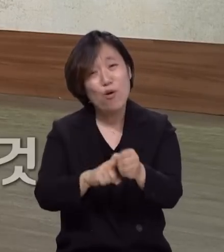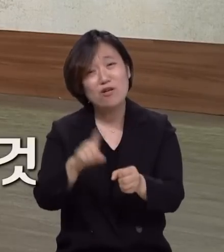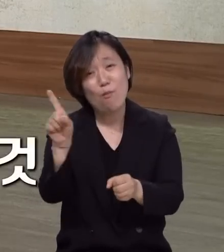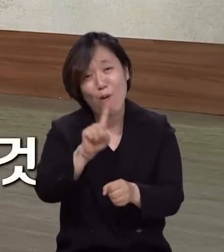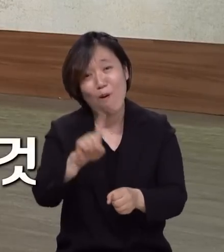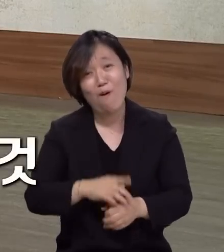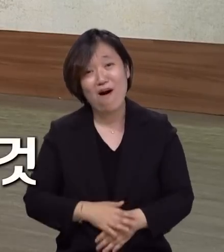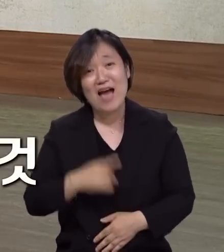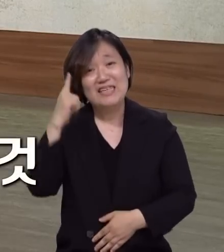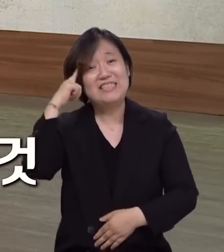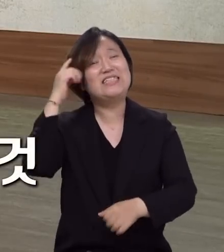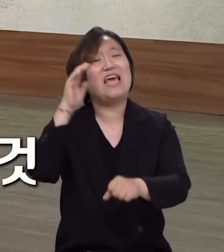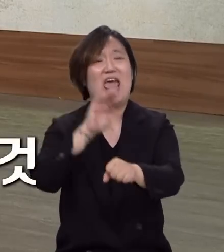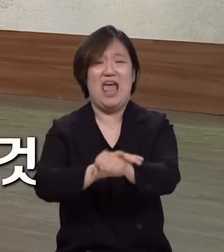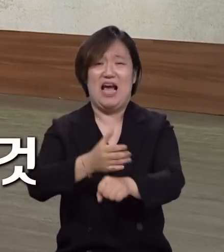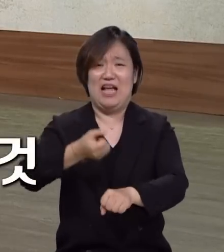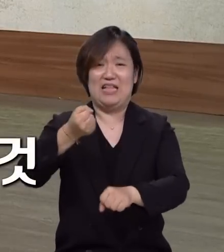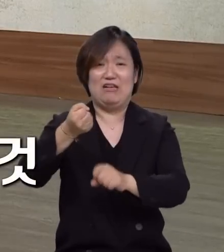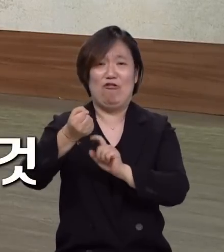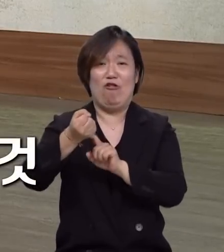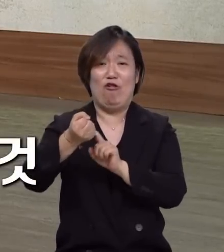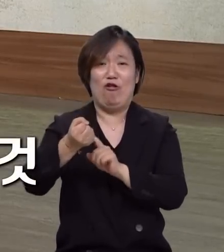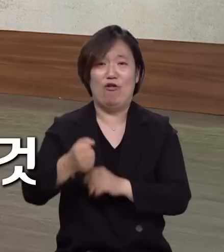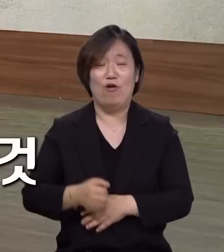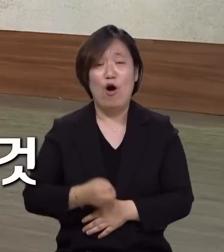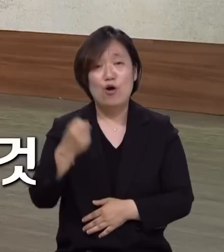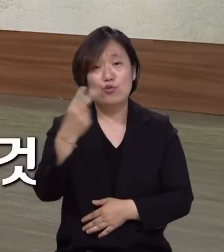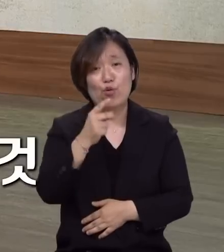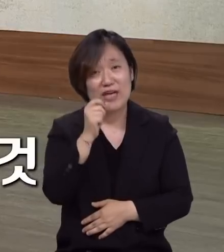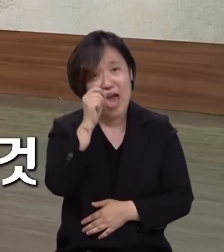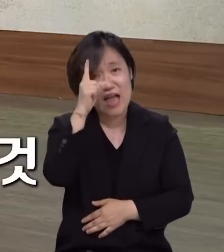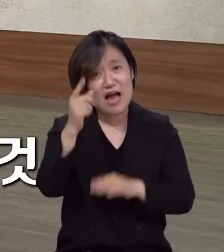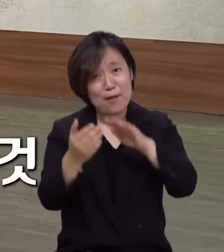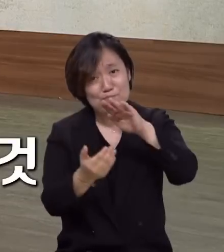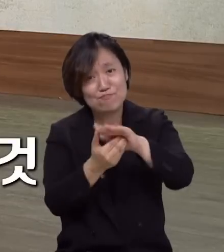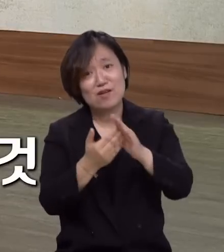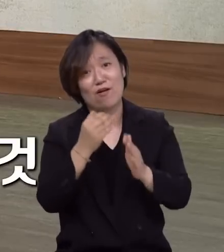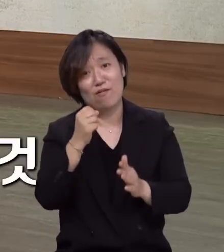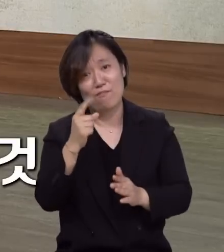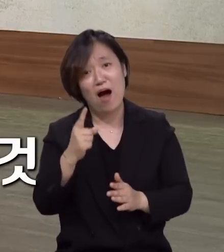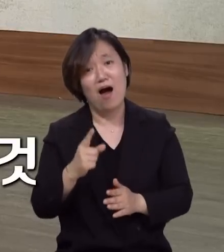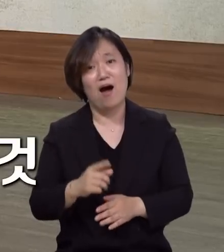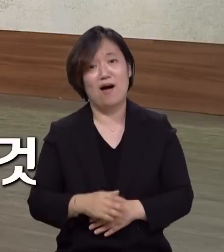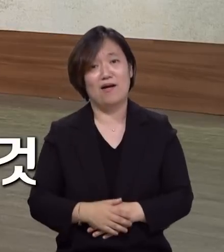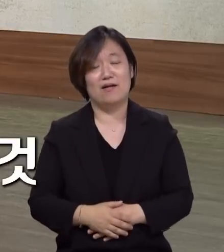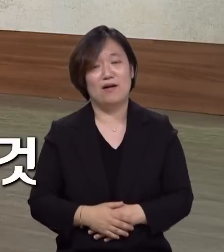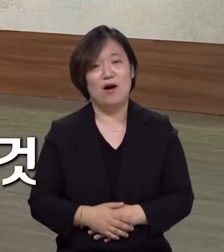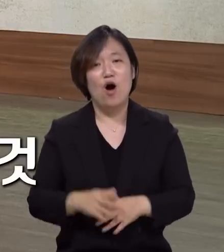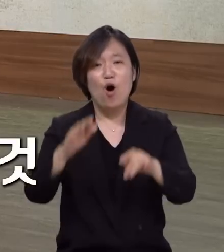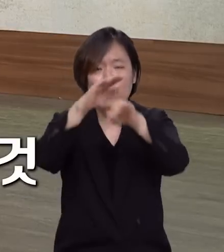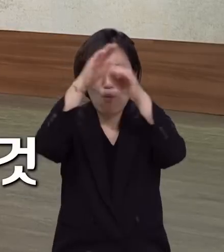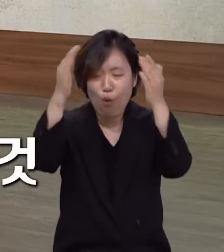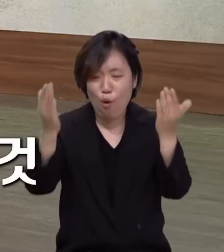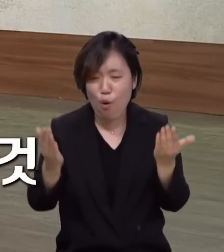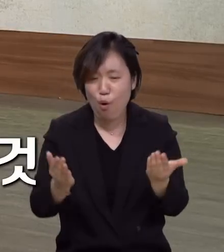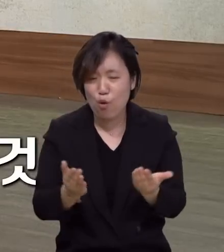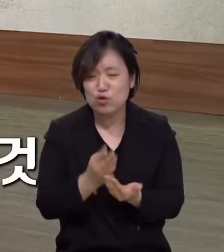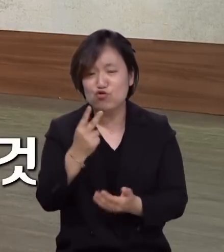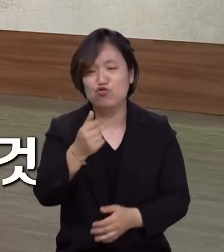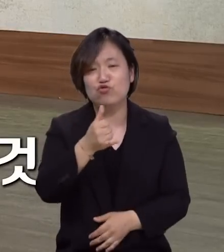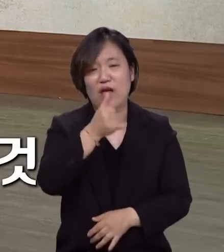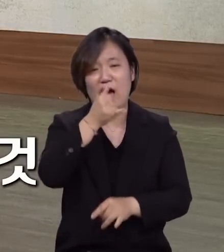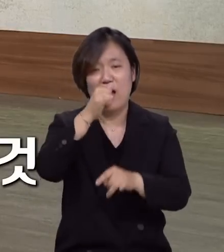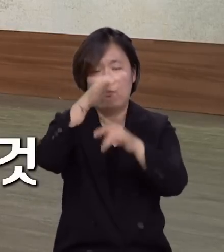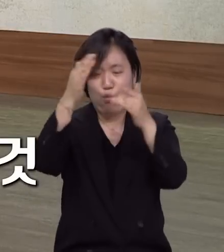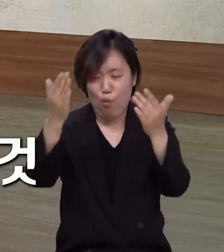우리의 불교의 목표는 지혜고 깨달음이고 모든 중생 다 함께 성불하는 거 이게 바로